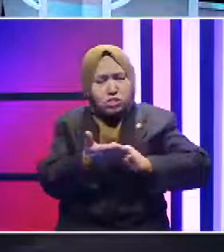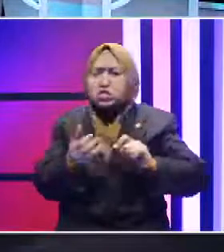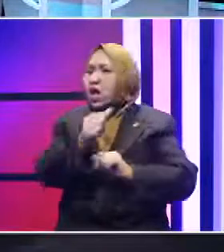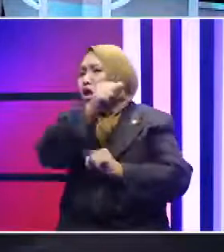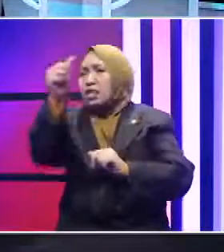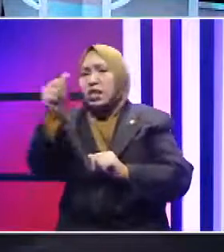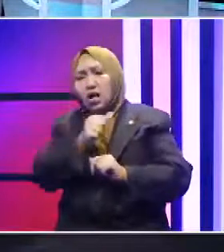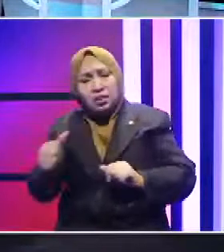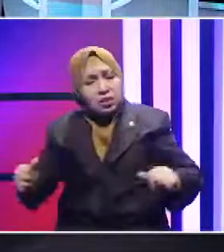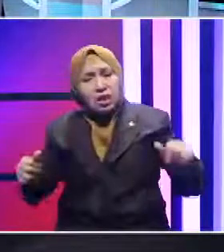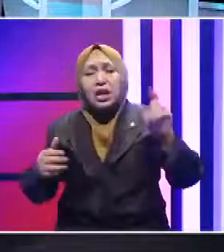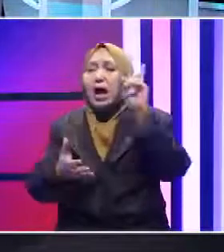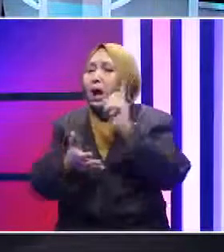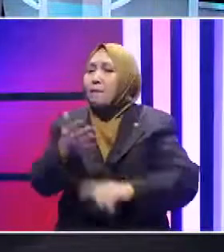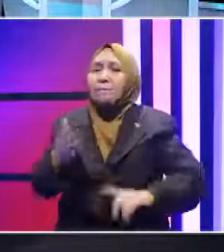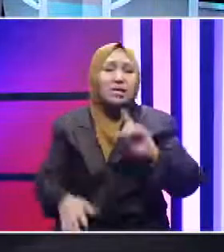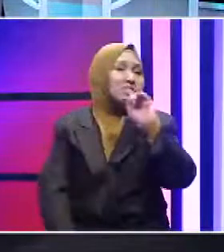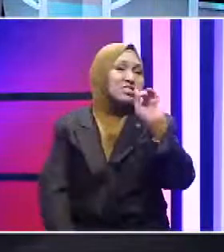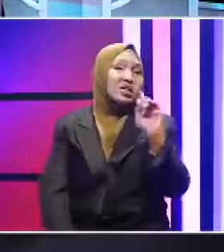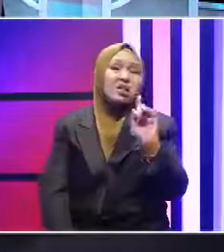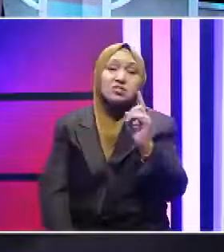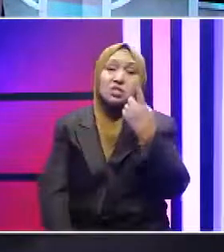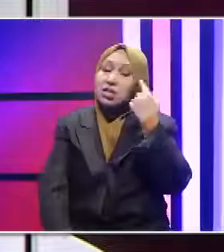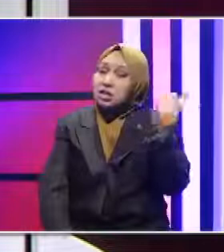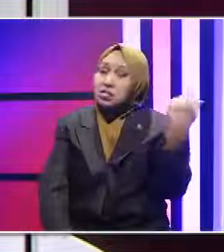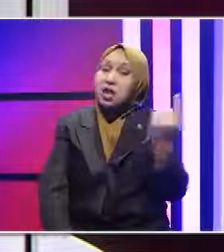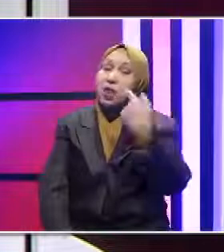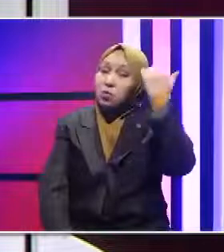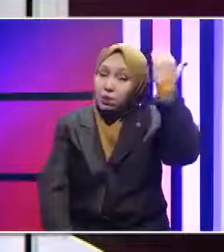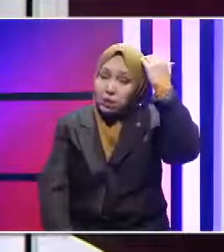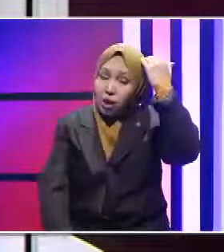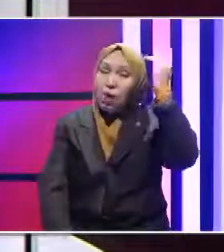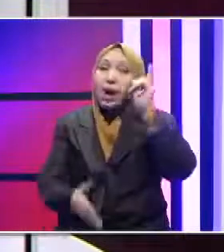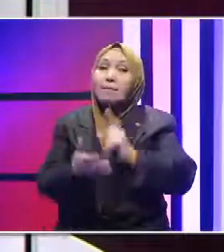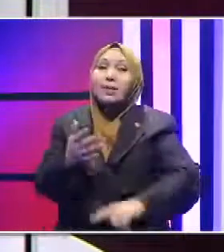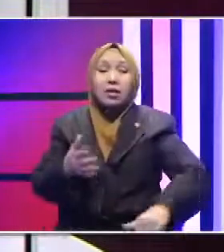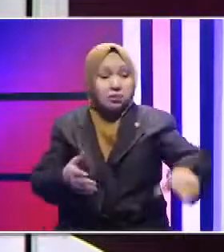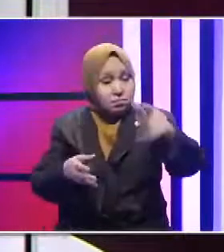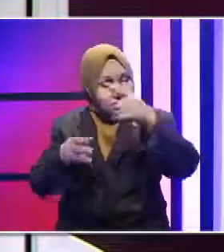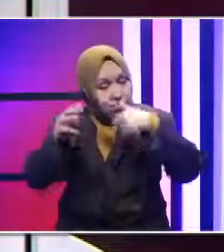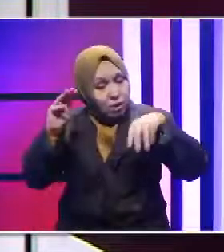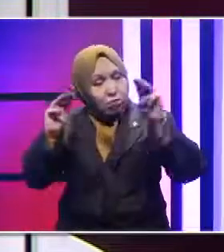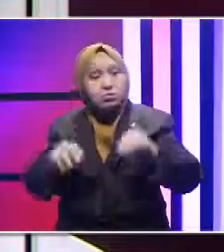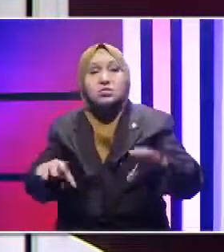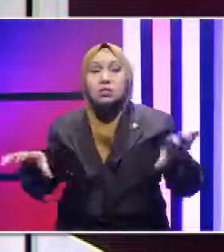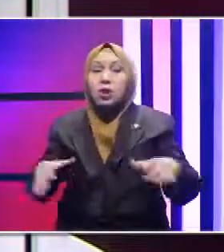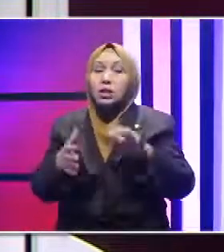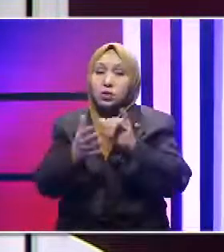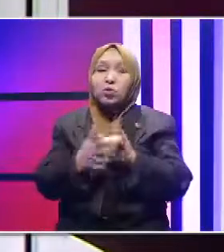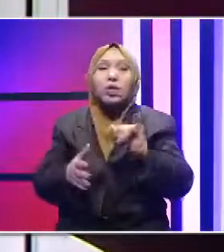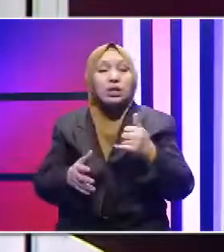yang ya'lamu nama taf'alun, dia selalu mengetahui apa yang kamu laksanakan. Ha, yang itu